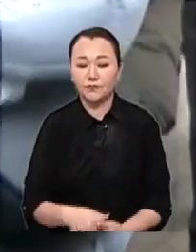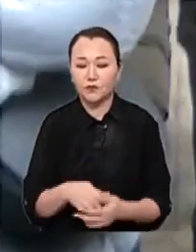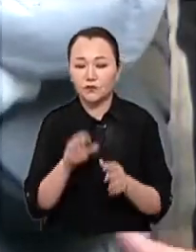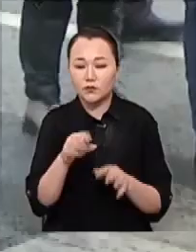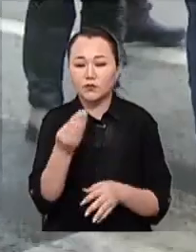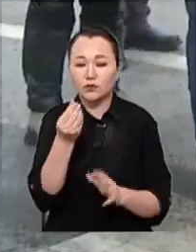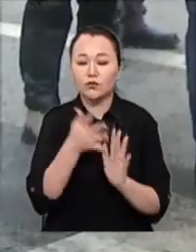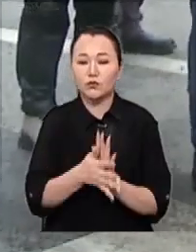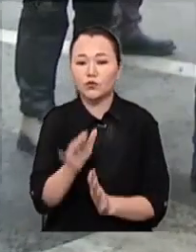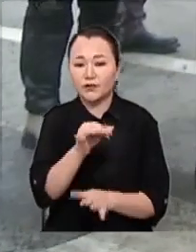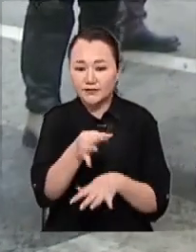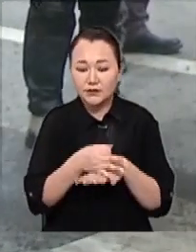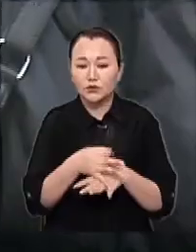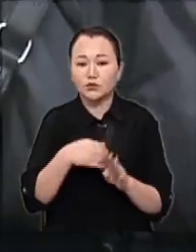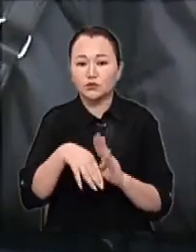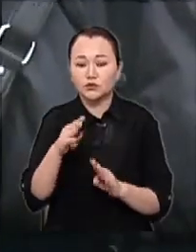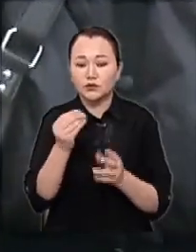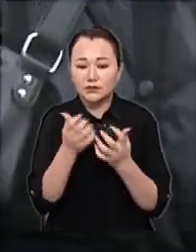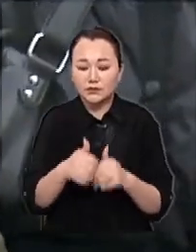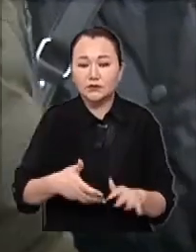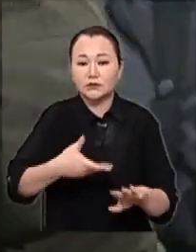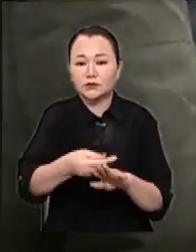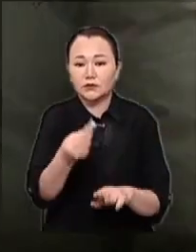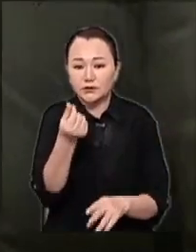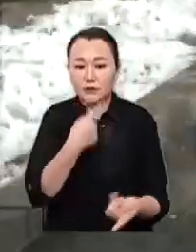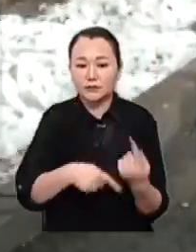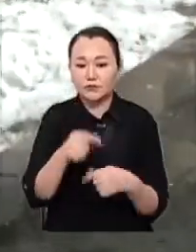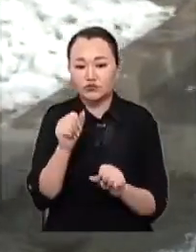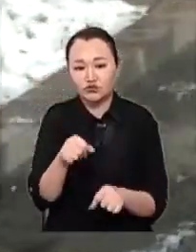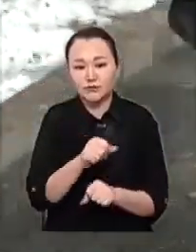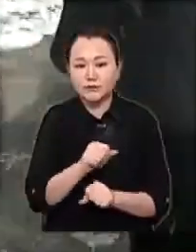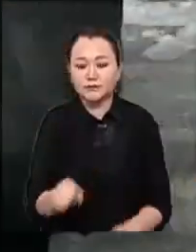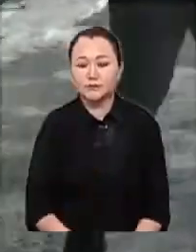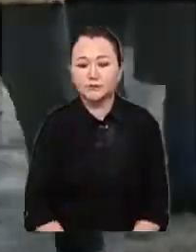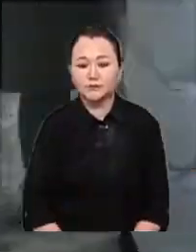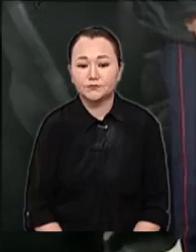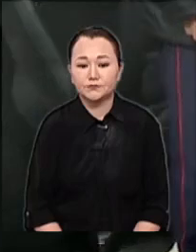қайда жібердім? Алаяқтарға ақшаларын санап бергендер қаражаттарын қайтарып ала ала ма?